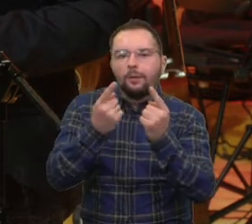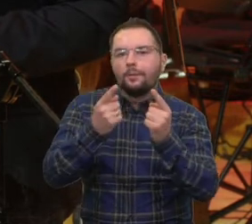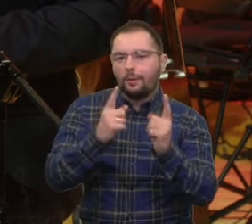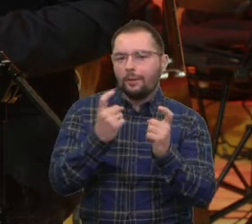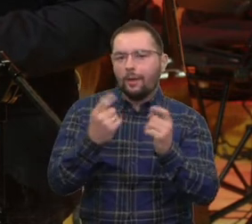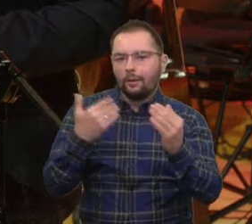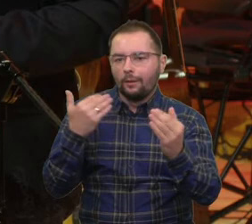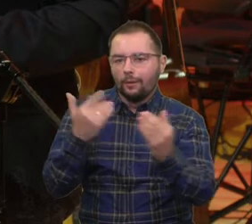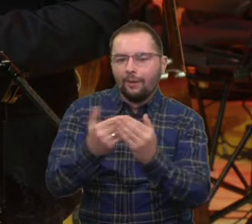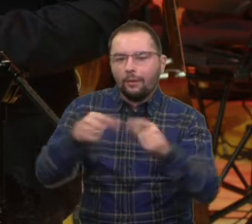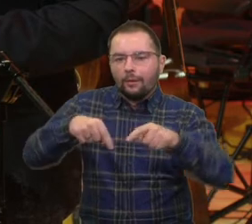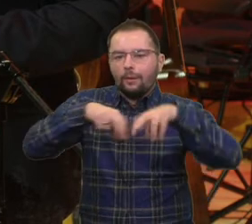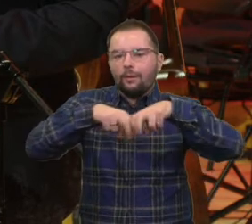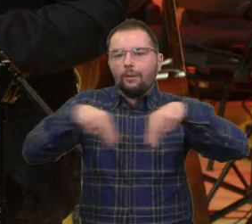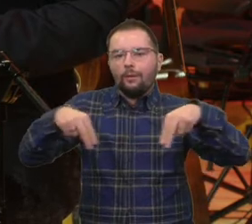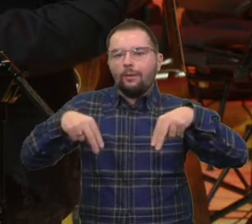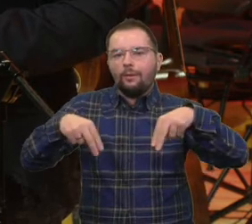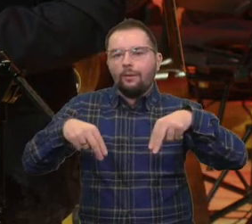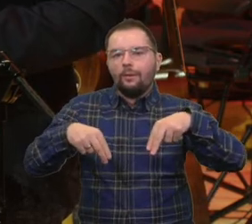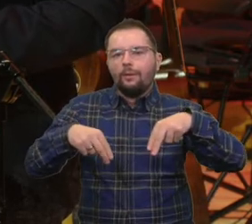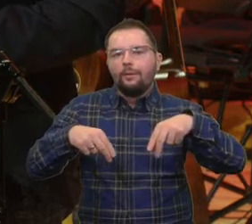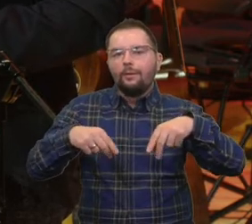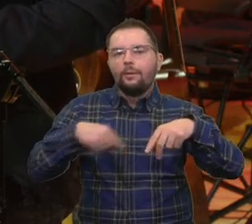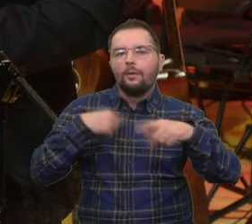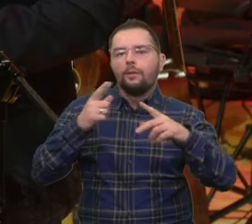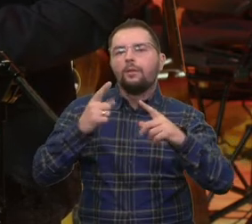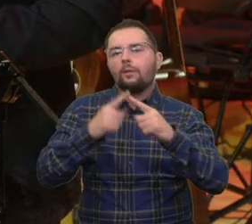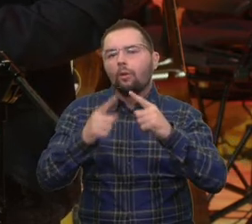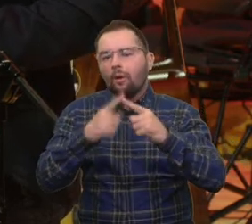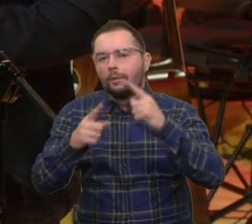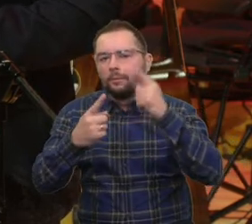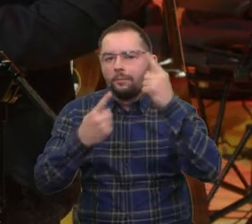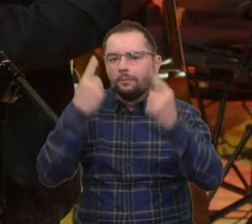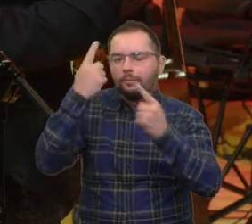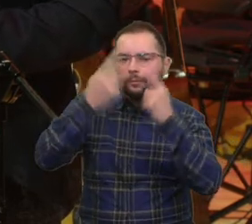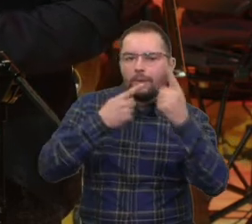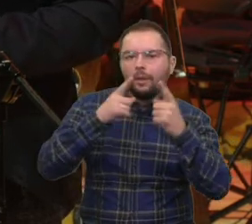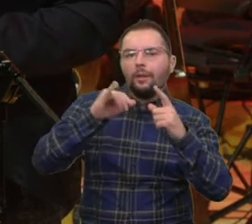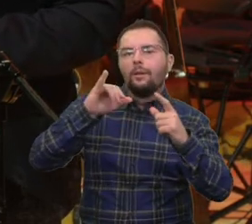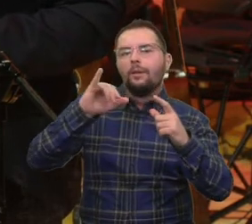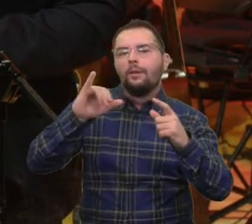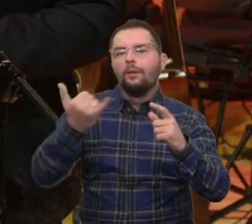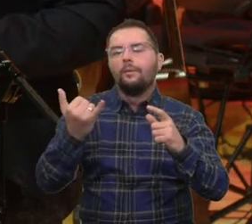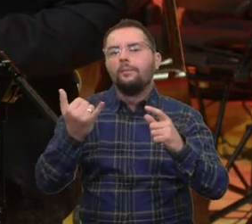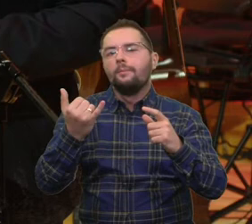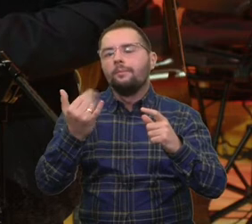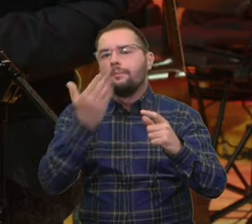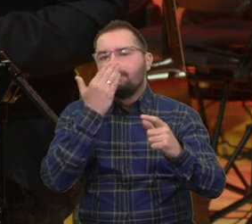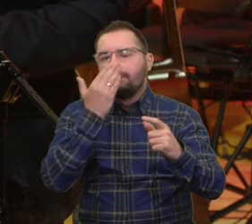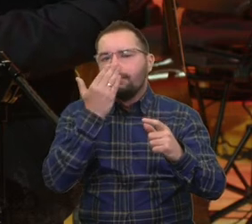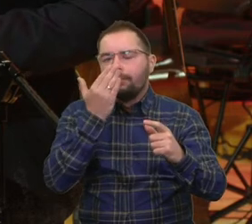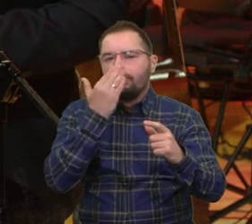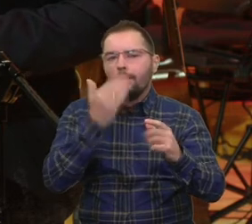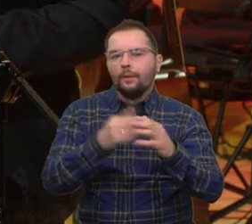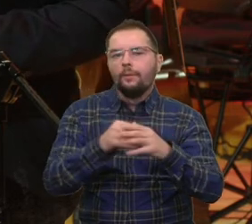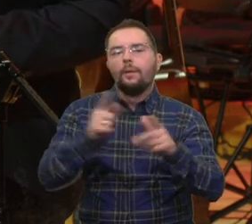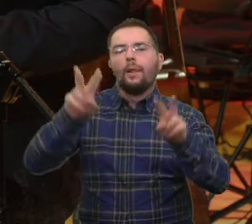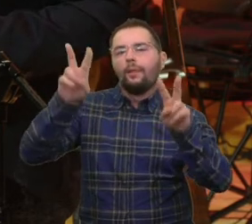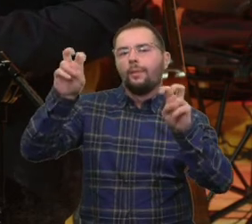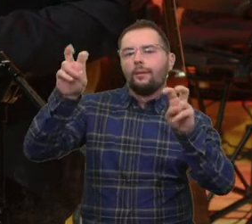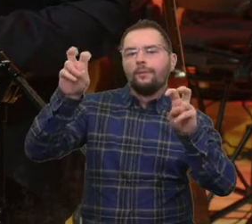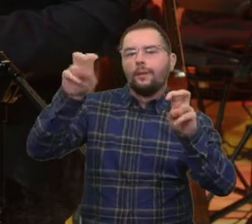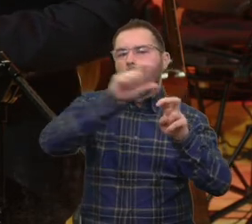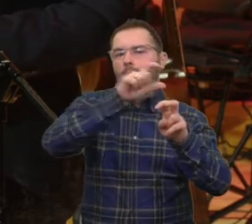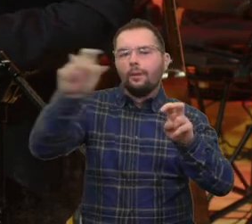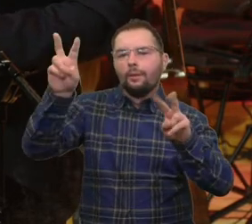się na naszej scenie, na początku zastanawialiśmy się, czy tak właśnie ma brzmieć ta nazwa,